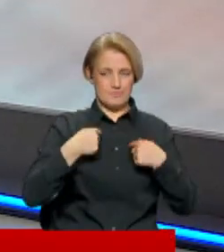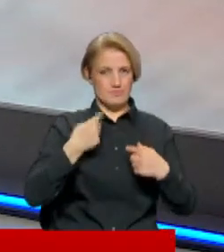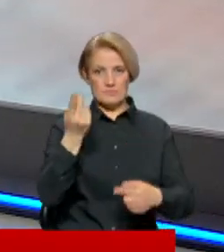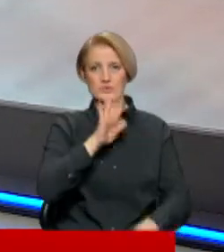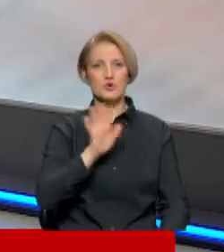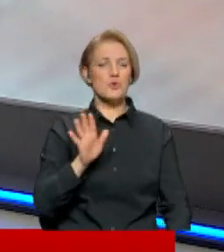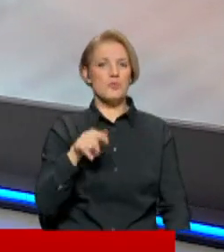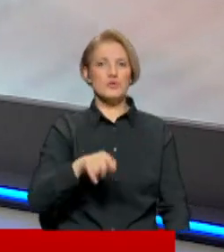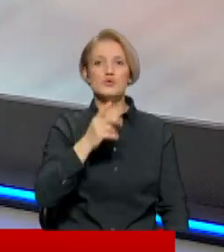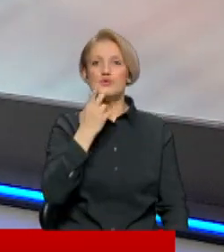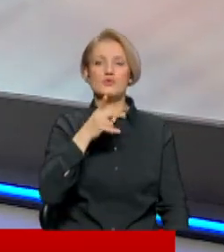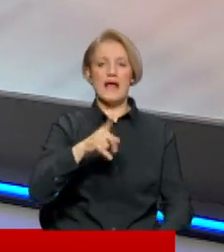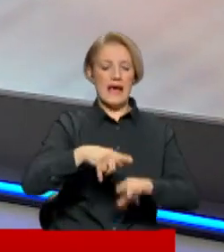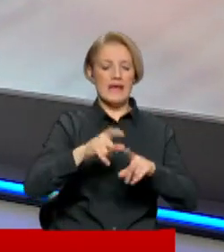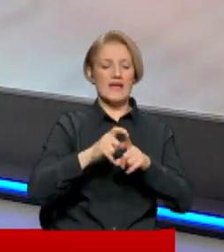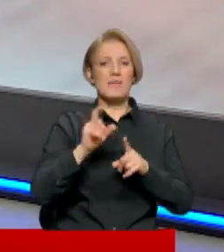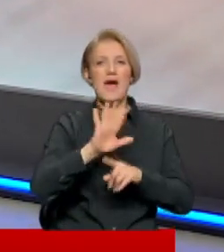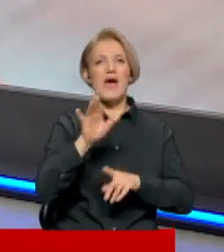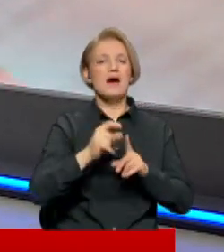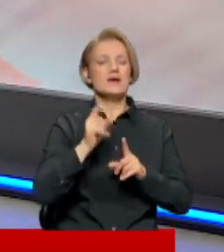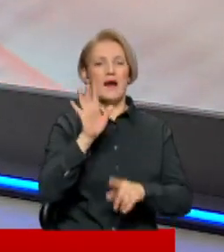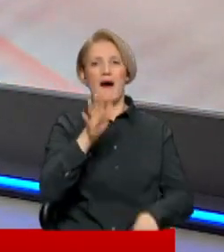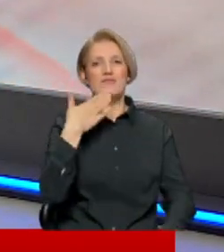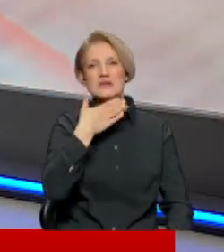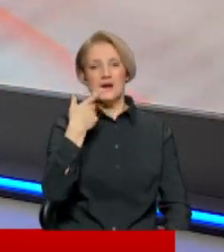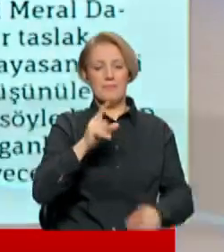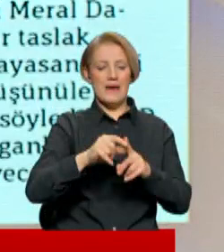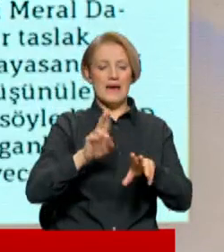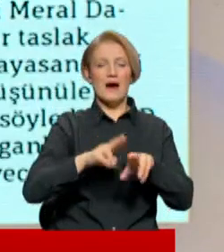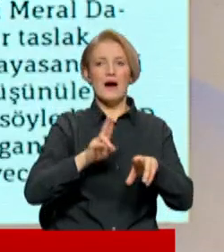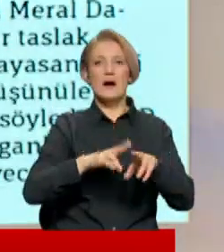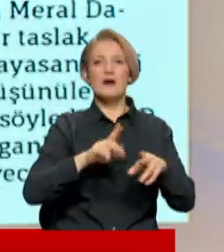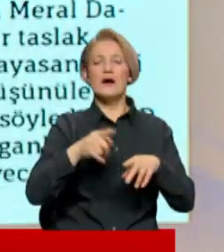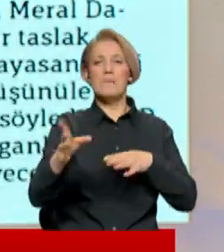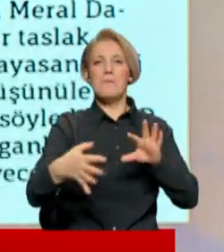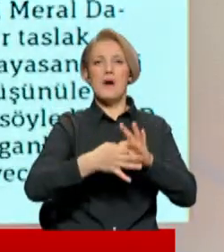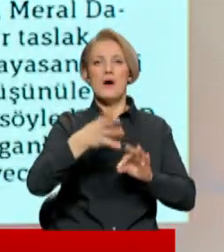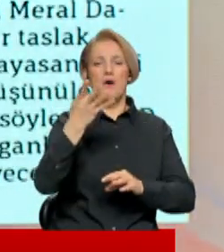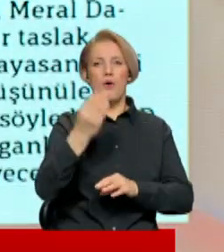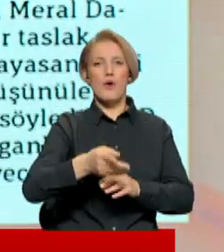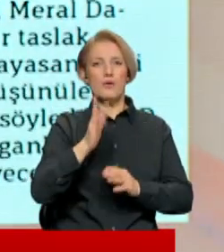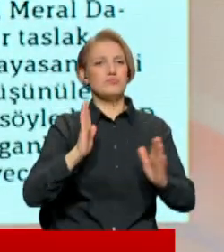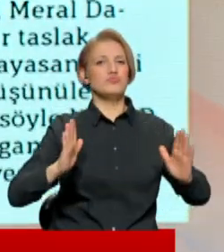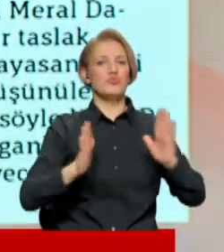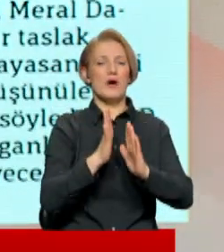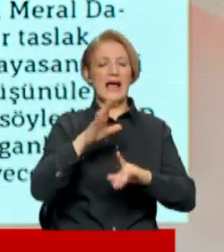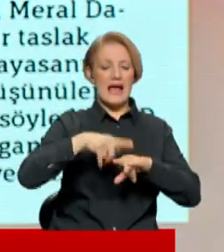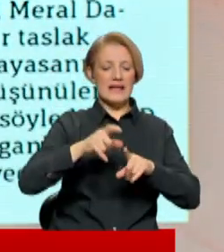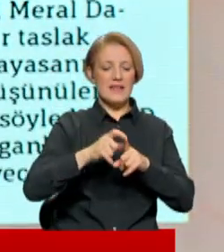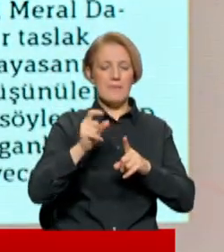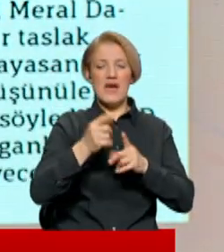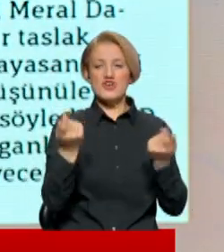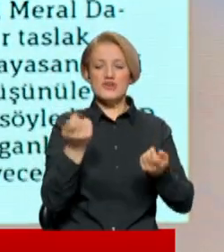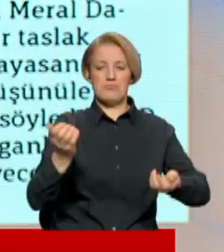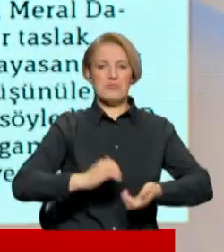Bu sözü hdp'yi hemen her fırsatta PKK'nın siyasi kolu olmak da suçlayan muhalefeti HDP ile